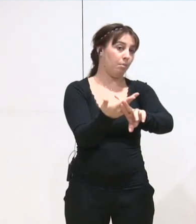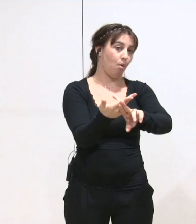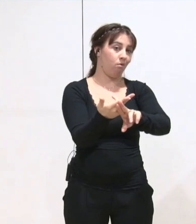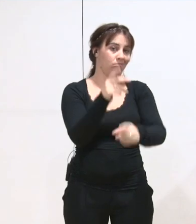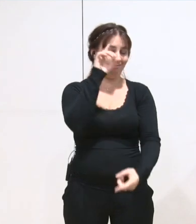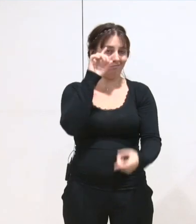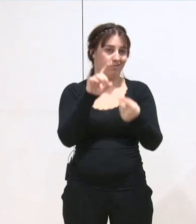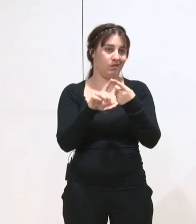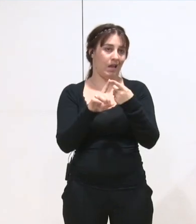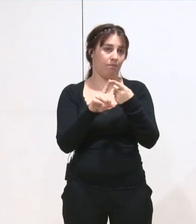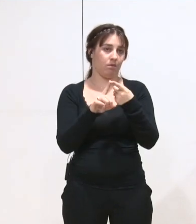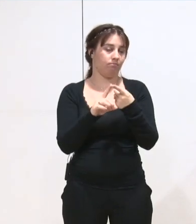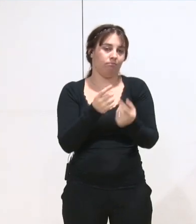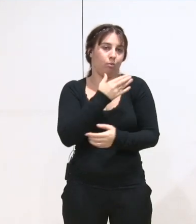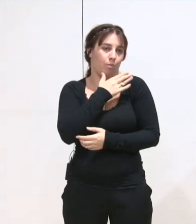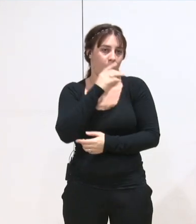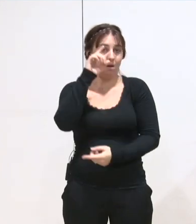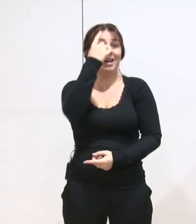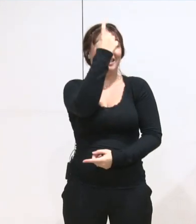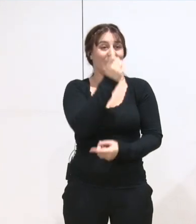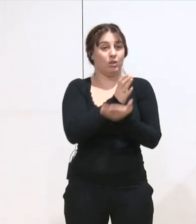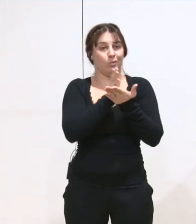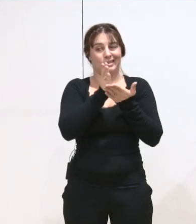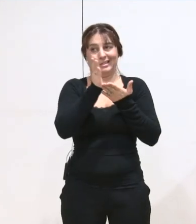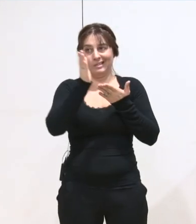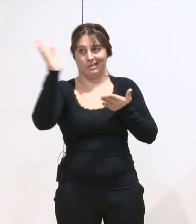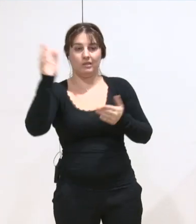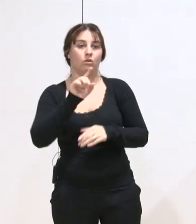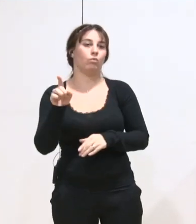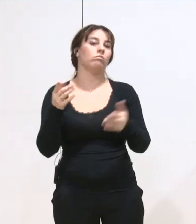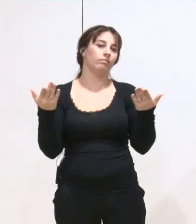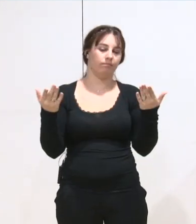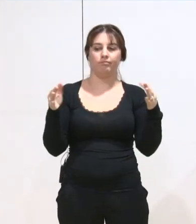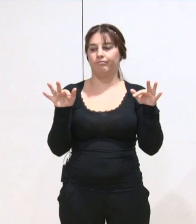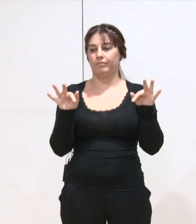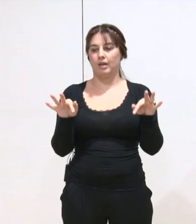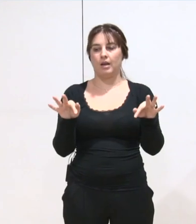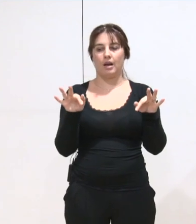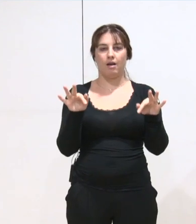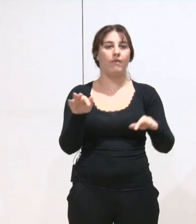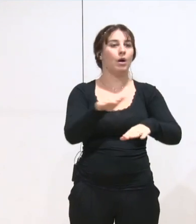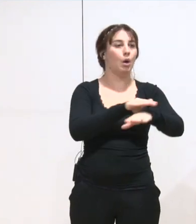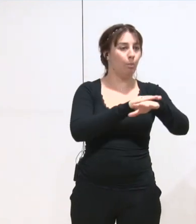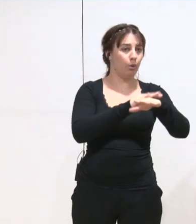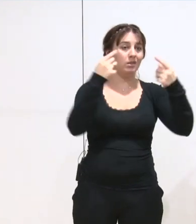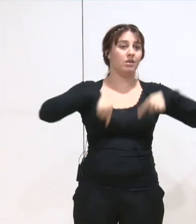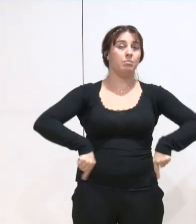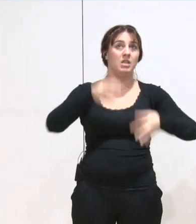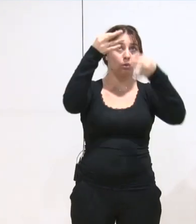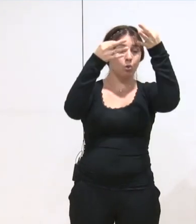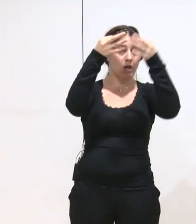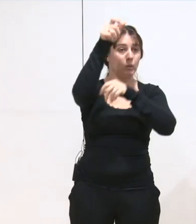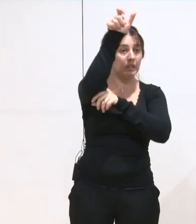ce qui me semble sortir de la question elle-même, que cela soit sur la politique du ministre de la